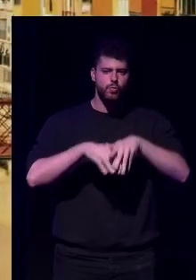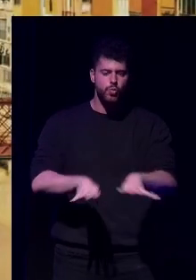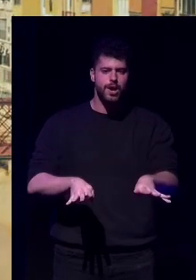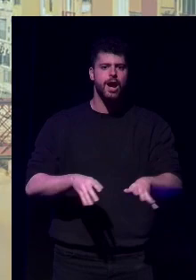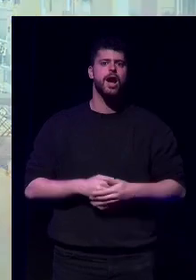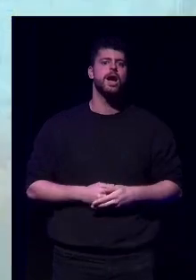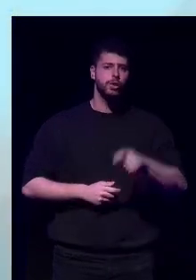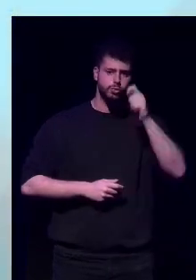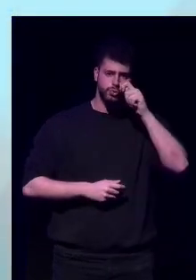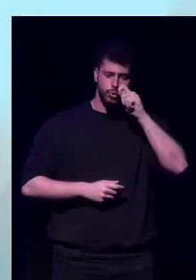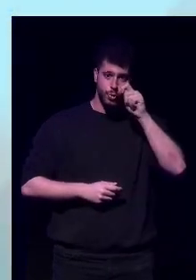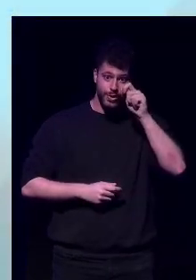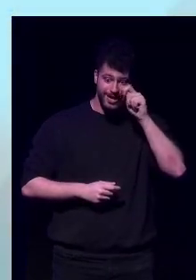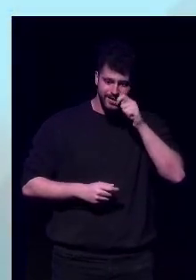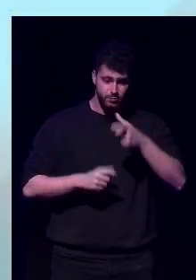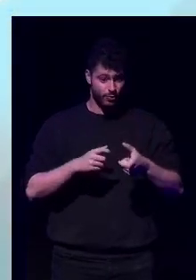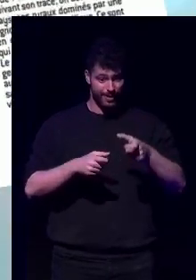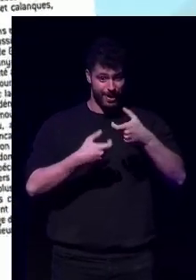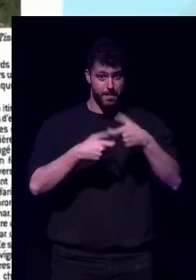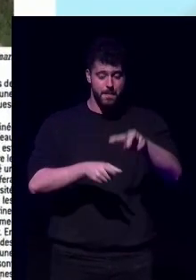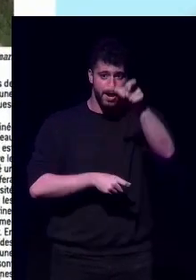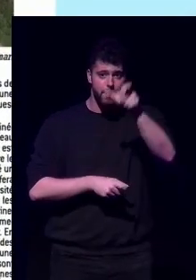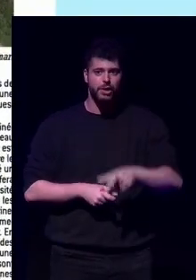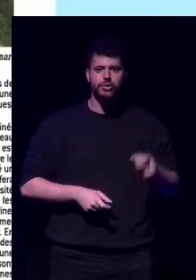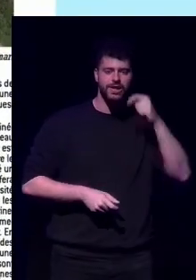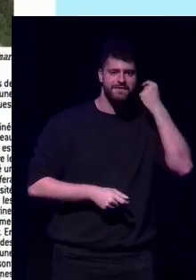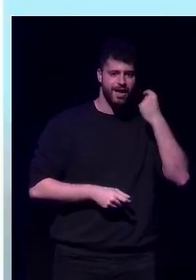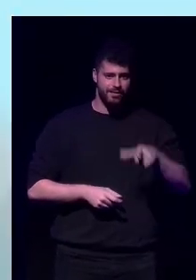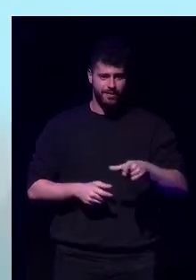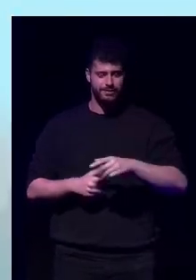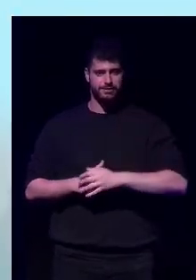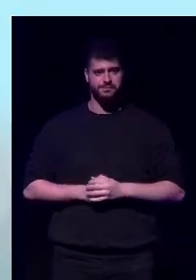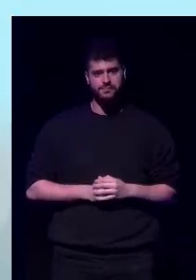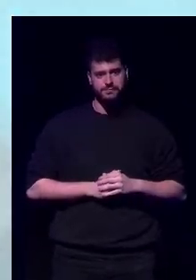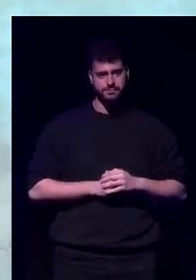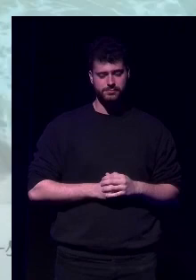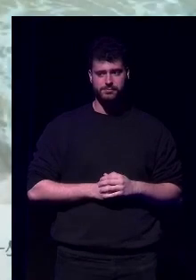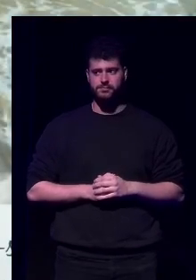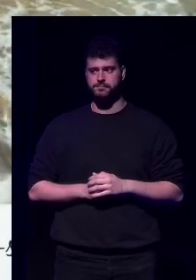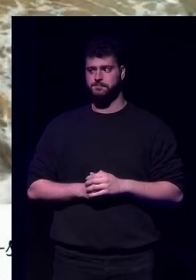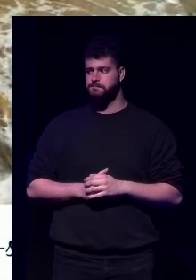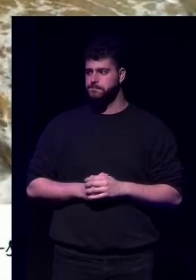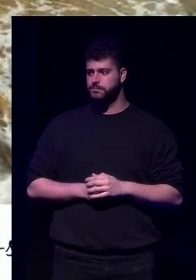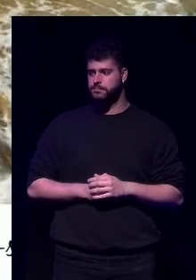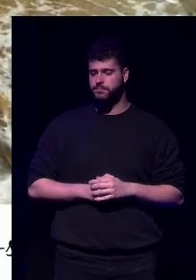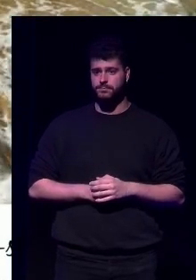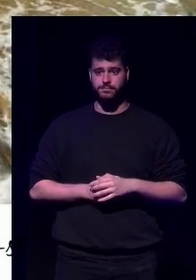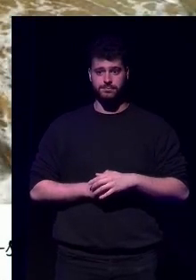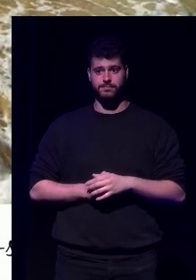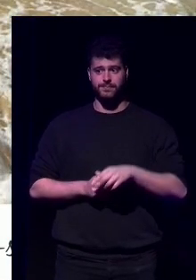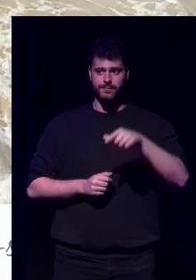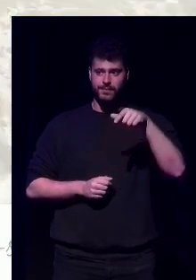Girona entre el públic francès i més concretament per la publicació de la guia Petit Fiter Costa Brava Pirinès de Girona. Aquesta